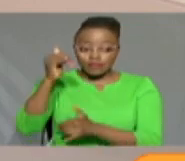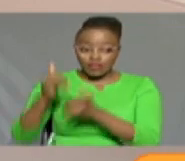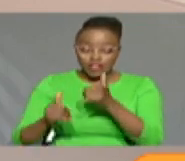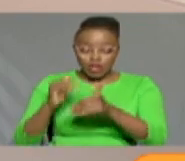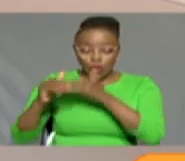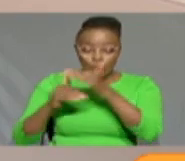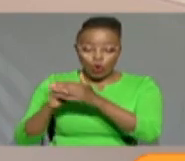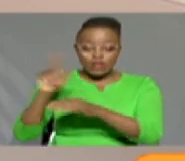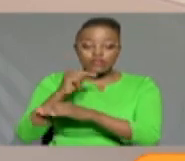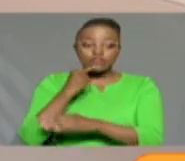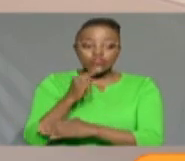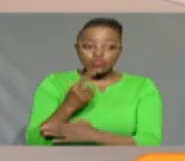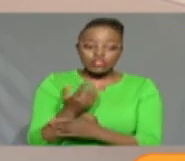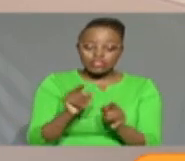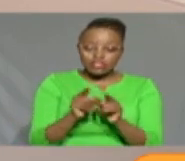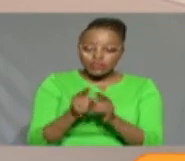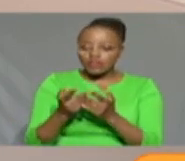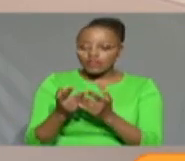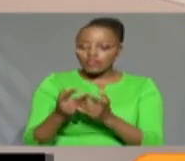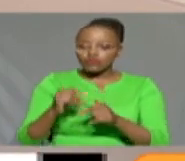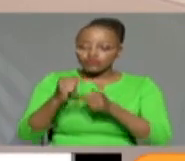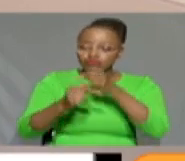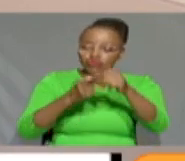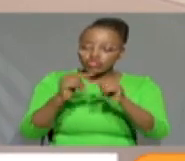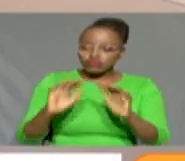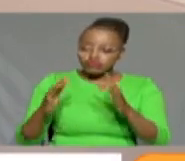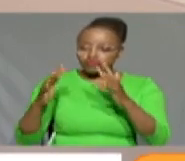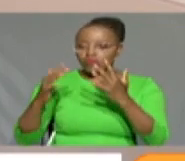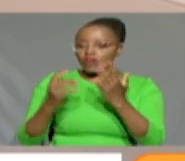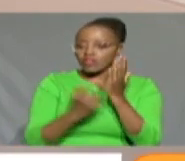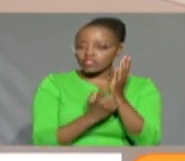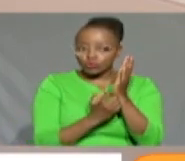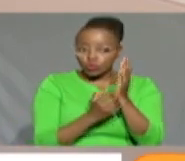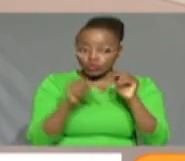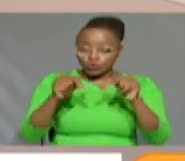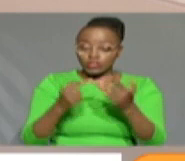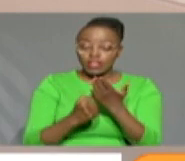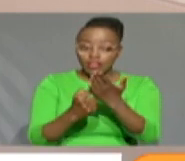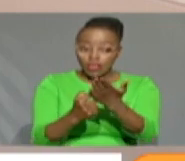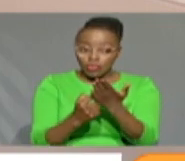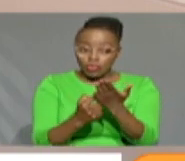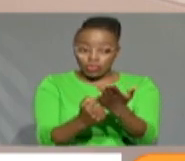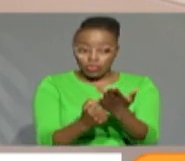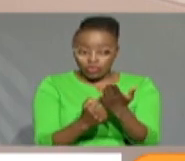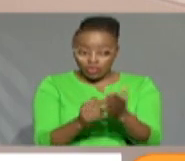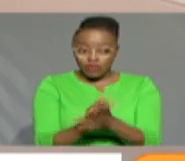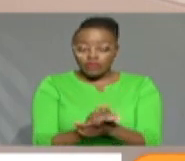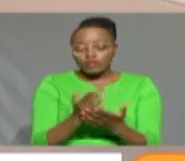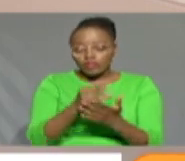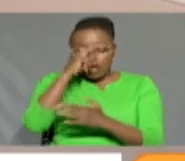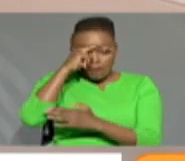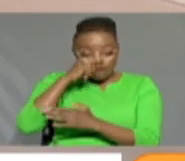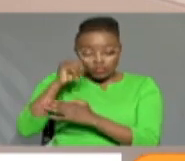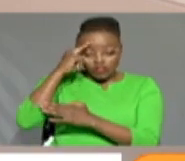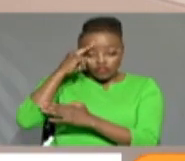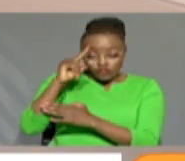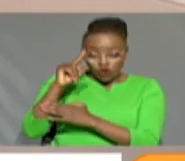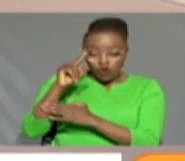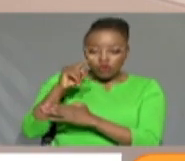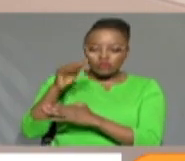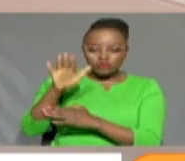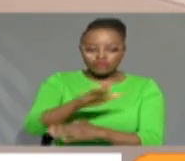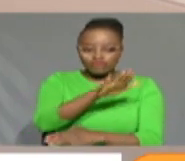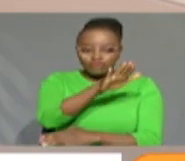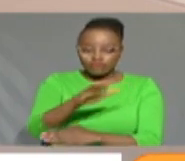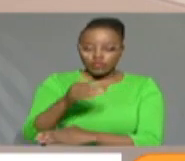Siku zote twaambiwa Kiswahili kitukuzwe. Na bungeni leo wabunge wamejadili hoja ya kuidhinisha kanuni za bunge la taifa kuwa katika lugha